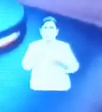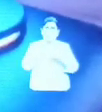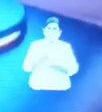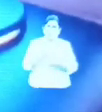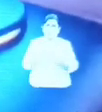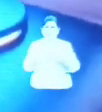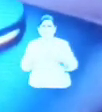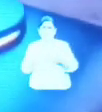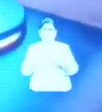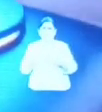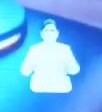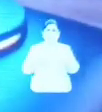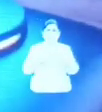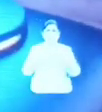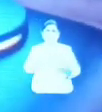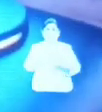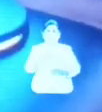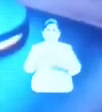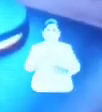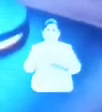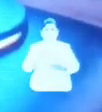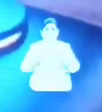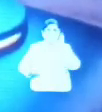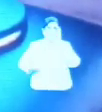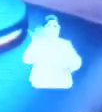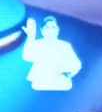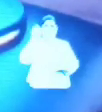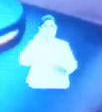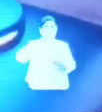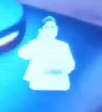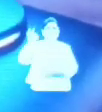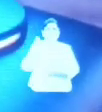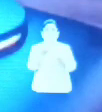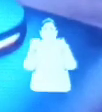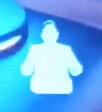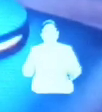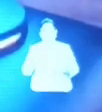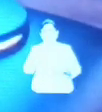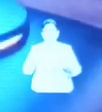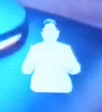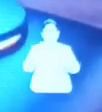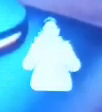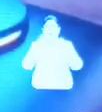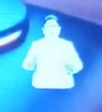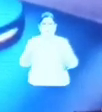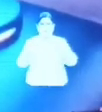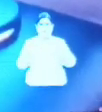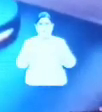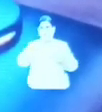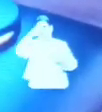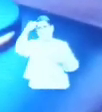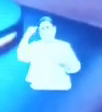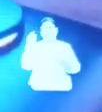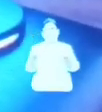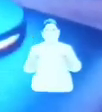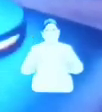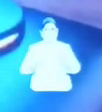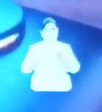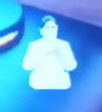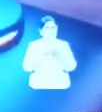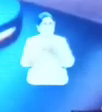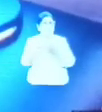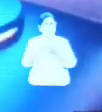خوب بازی کرد، ولی سریال کلوب رو هنوز ندیدم. حالا جلوتر میبینیم که کلوب هم یه جایزه دیگه دریافت کرد توی